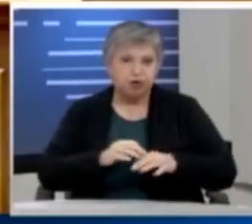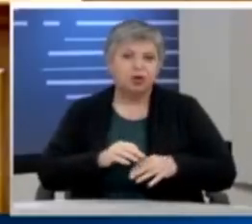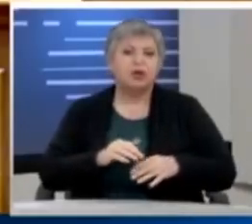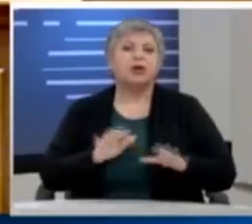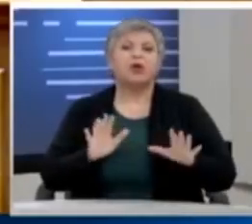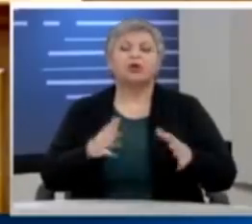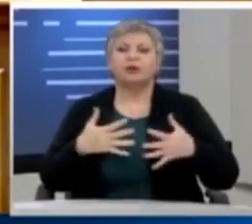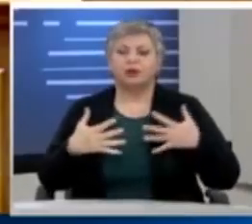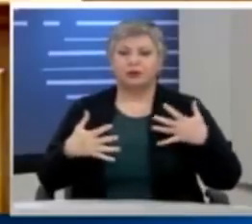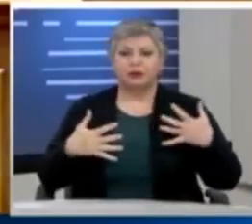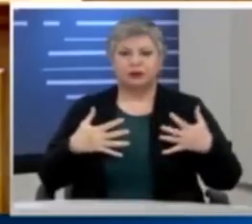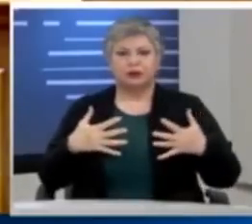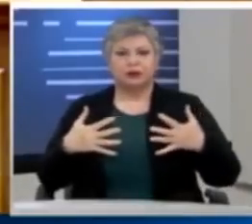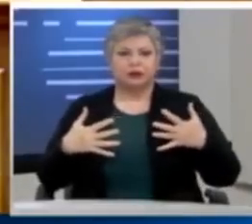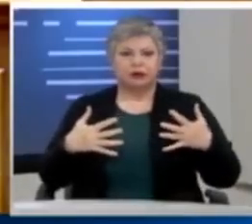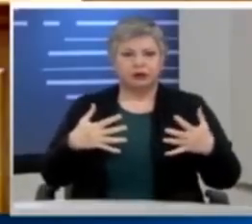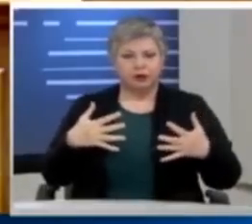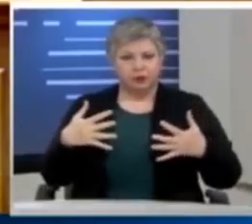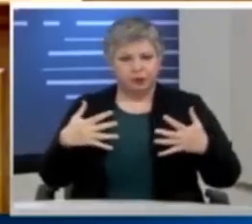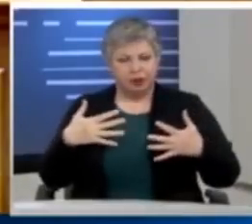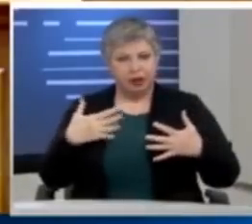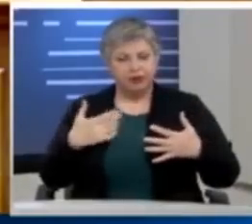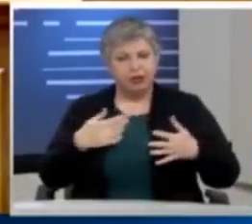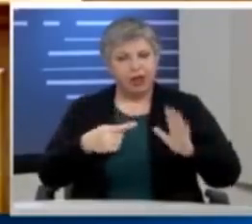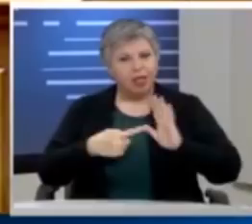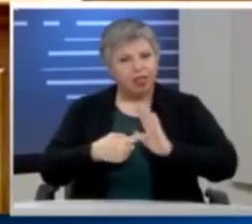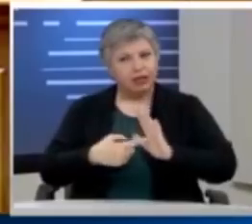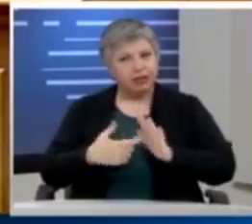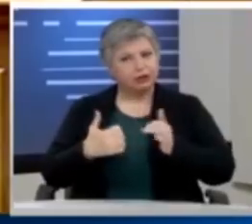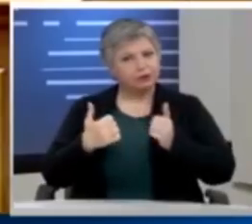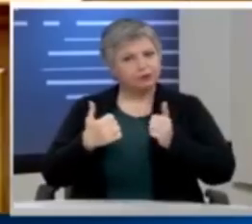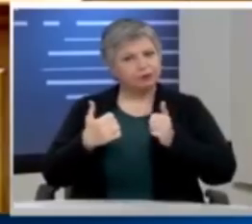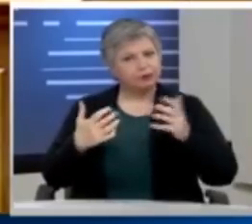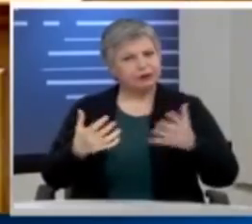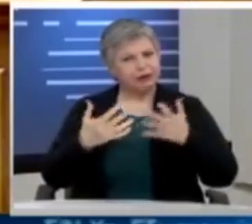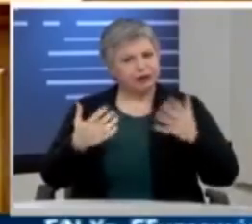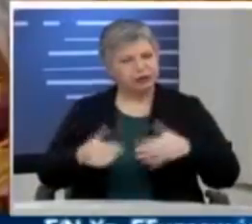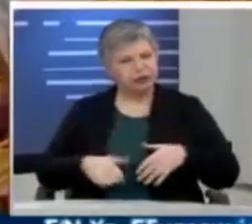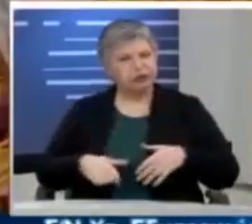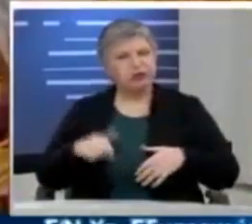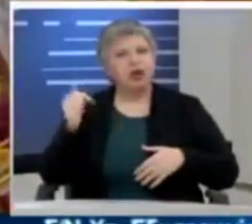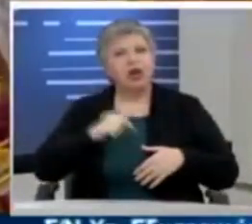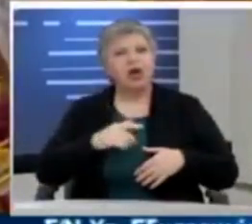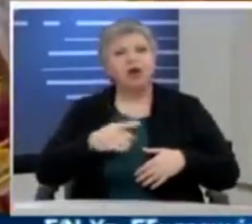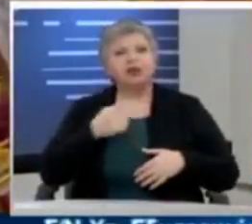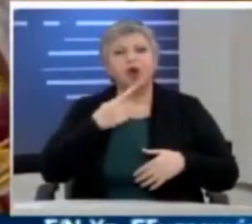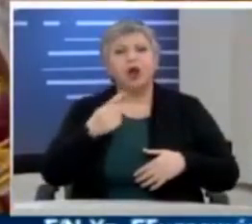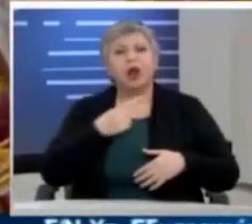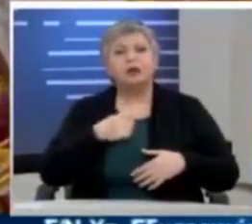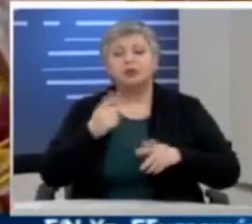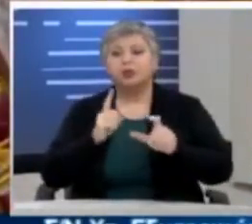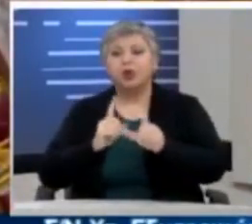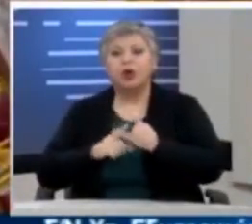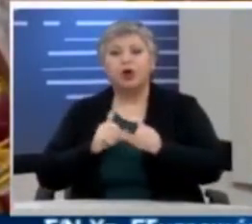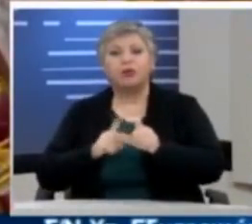το στρίμωγμά σας είναι παραπάνω από φανερό. Παραχαράζετε συστηματικά και τις θέσεις του ΚΚΕ, με